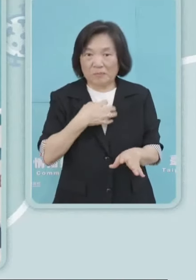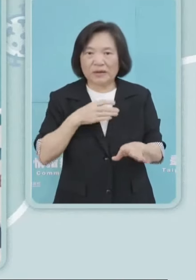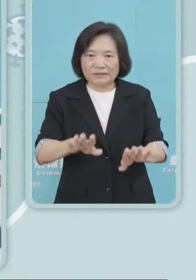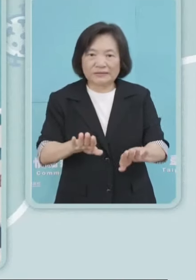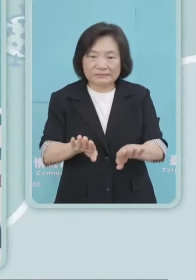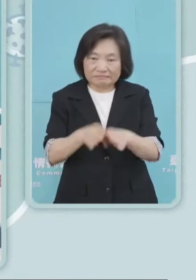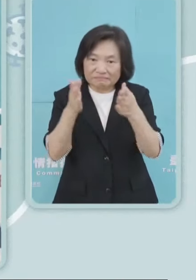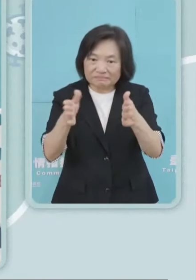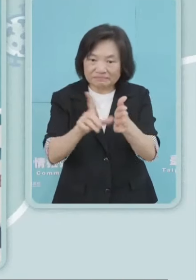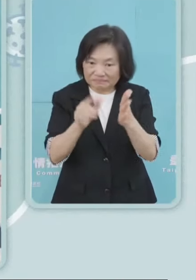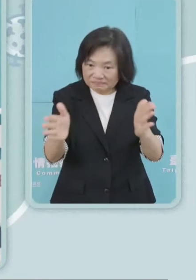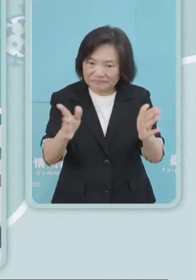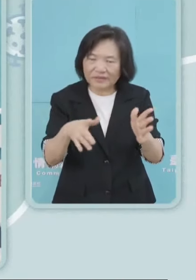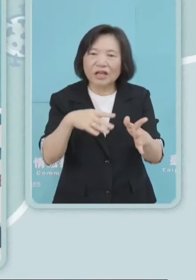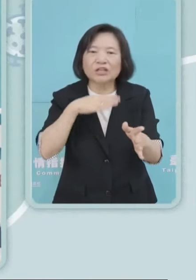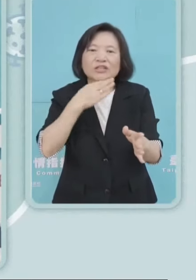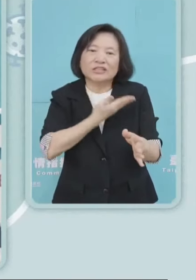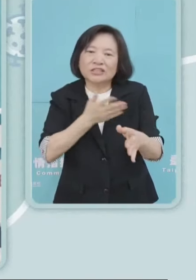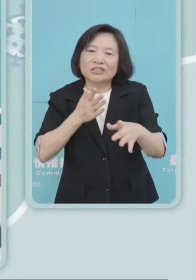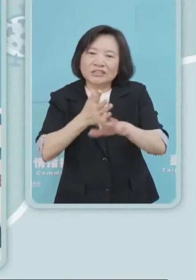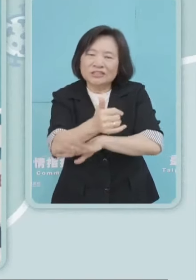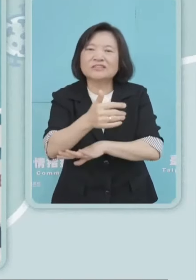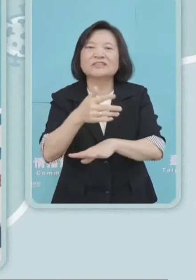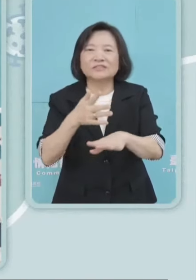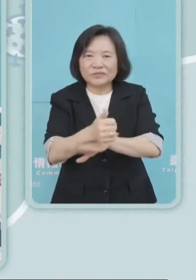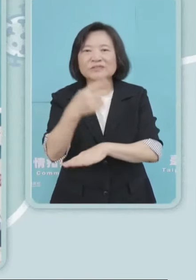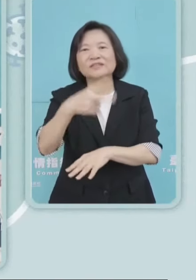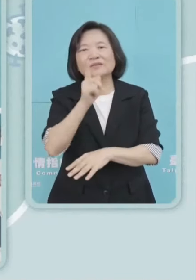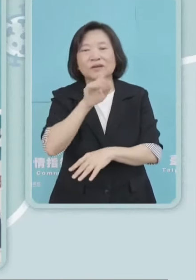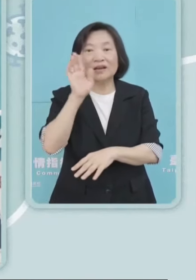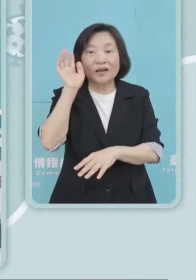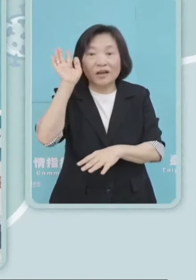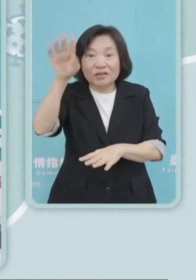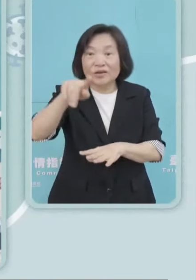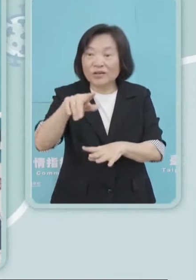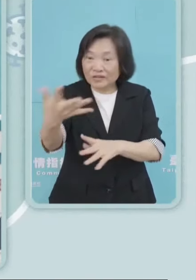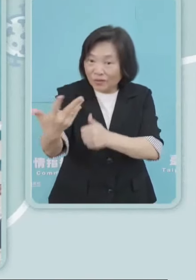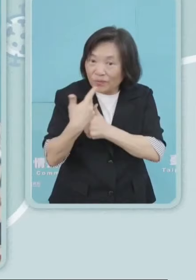天先这段时间先度过去再讲啊。所以你的问题，我以后再跟你回答好了吗？